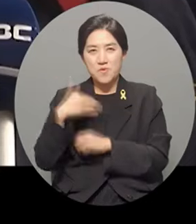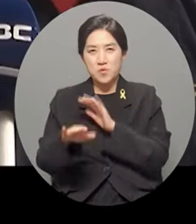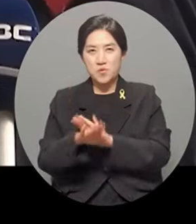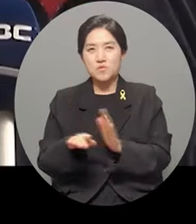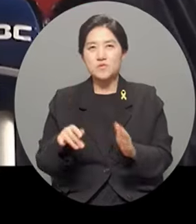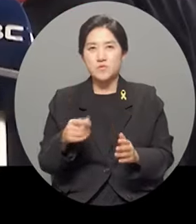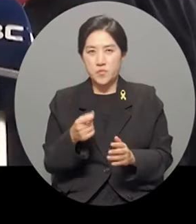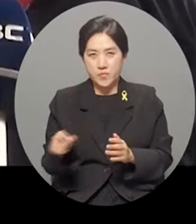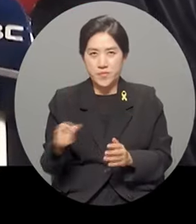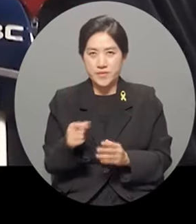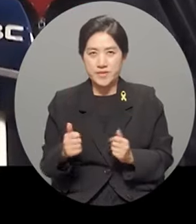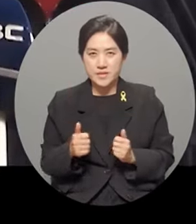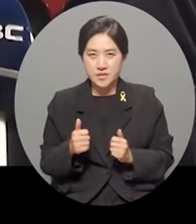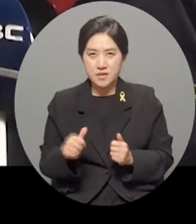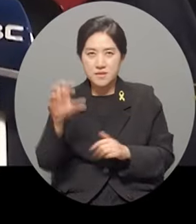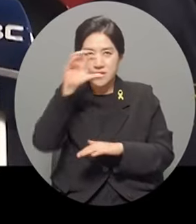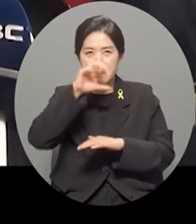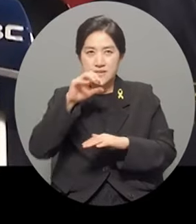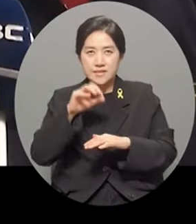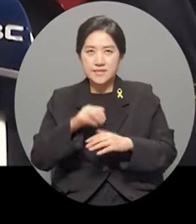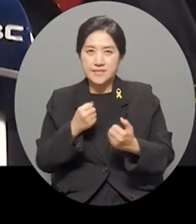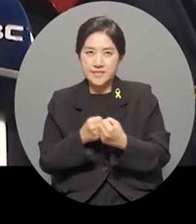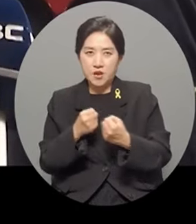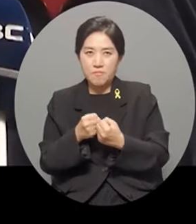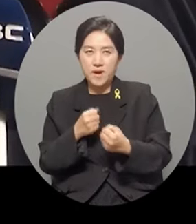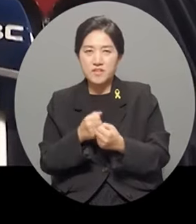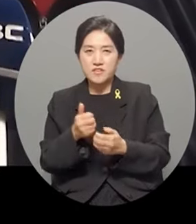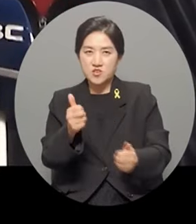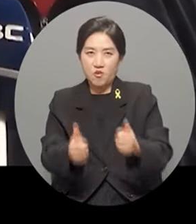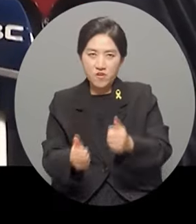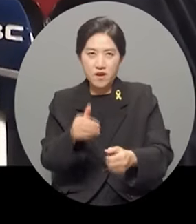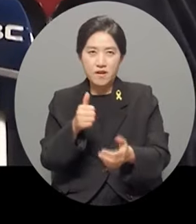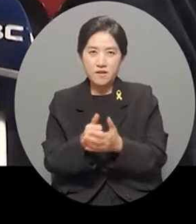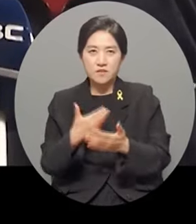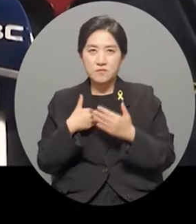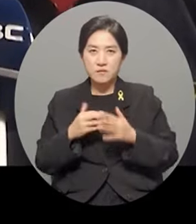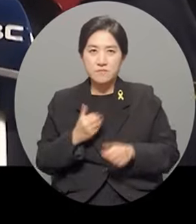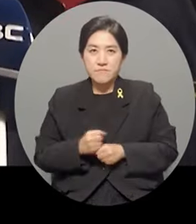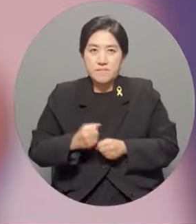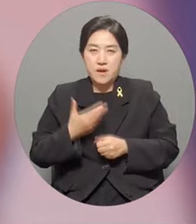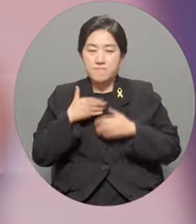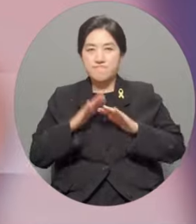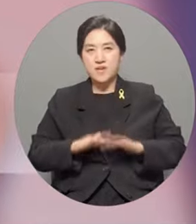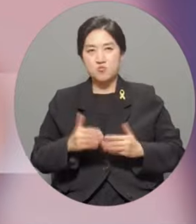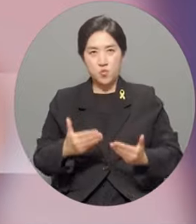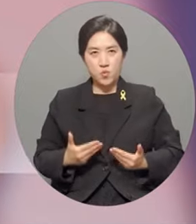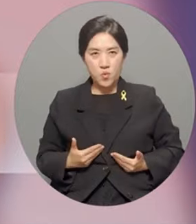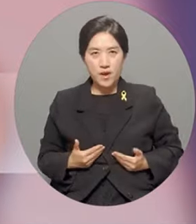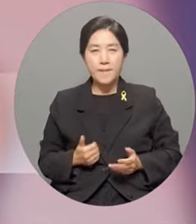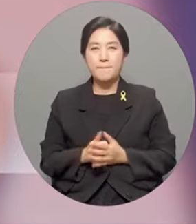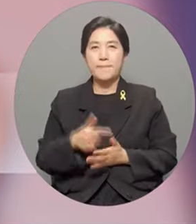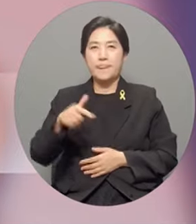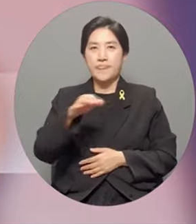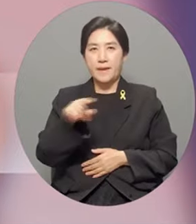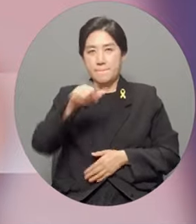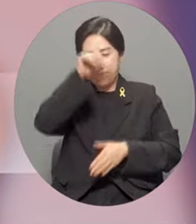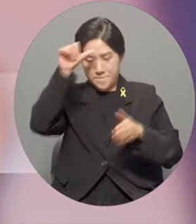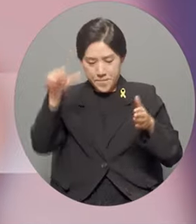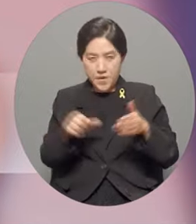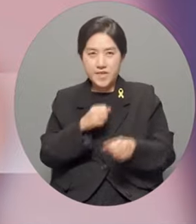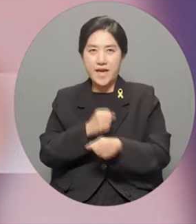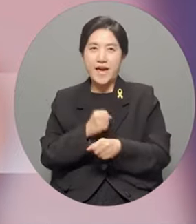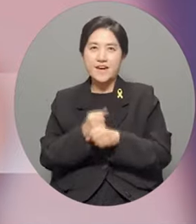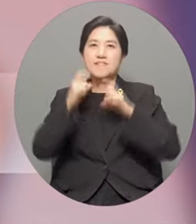글씨를 연습했는데 싸움을 하는 경기장에서 조금 저를 침착하게 만들어주는 것 같아서. 기아에서 평생